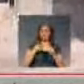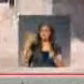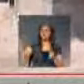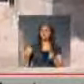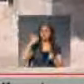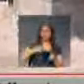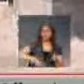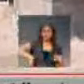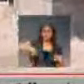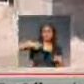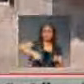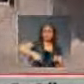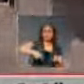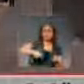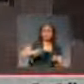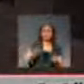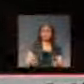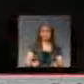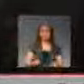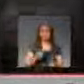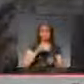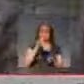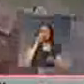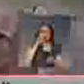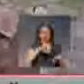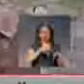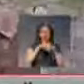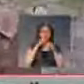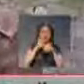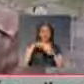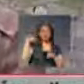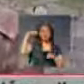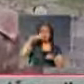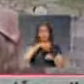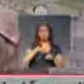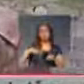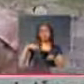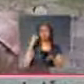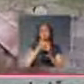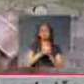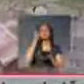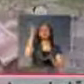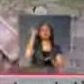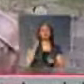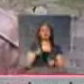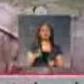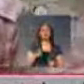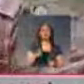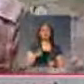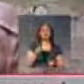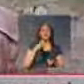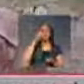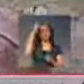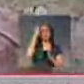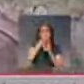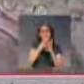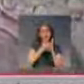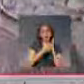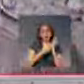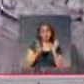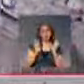نشيل 2، طبعا ده وضع ما يرضيش ربنا. المطلوب ان المسؤولين يسالوا علينا، لان ده يعني نقول ايه؟ لا حسب الله ونعم